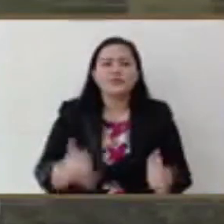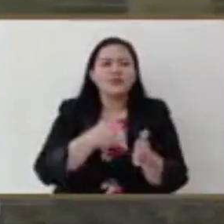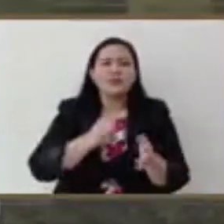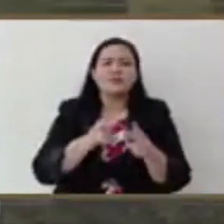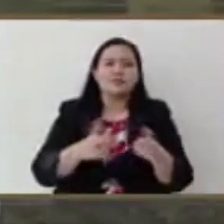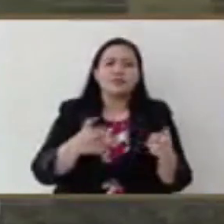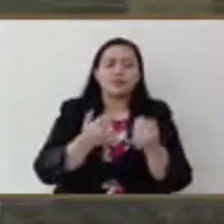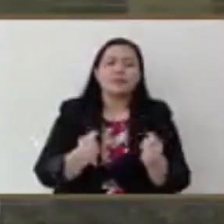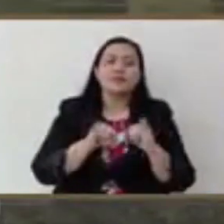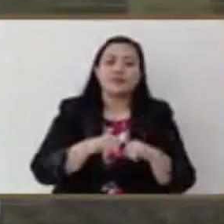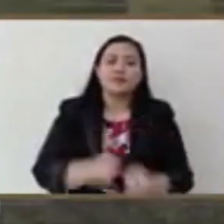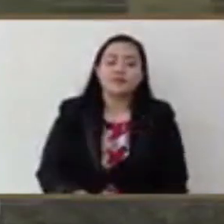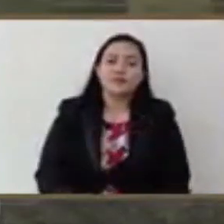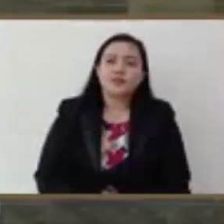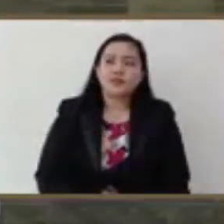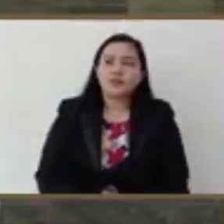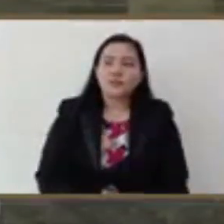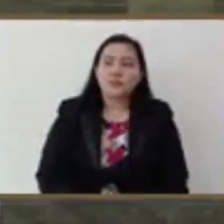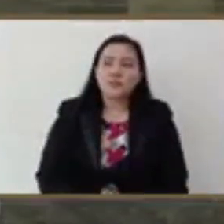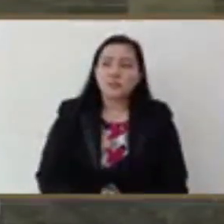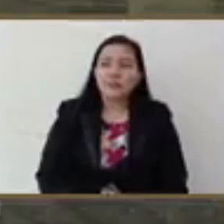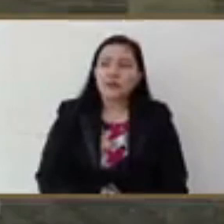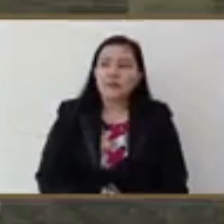Maging tayo mga kapatid. Kaya nga po